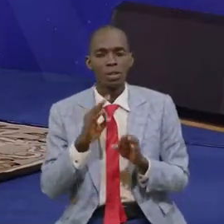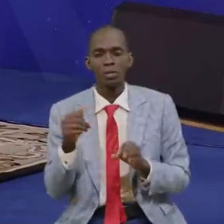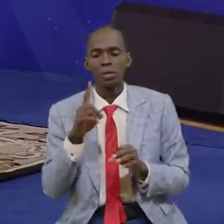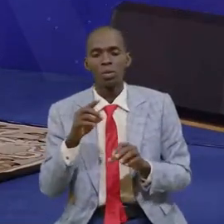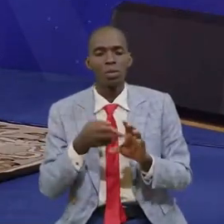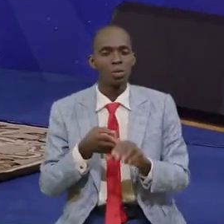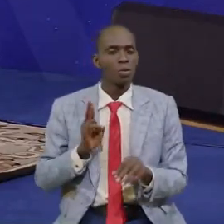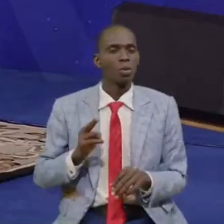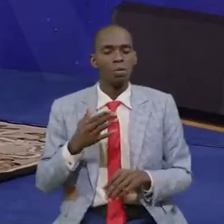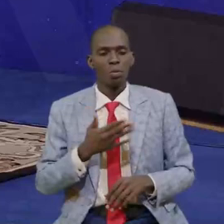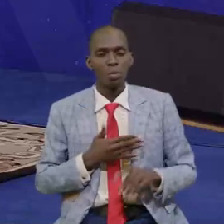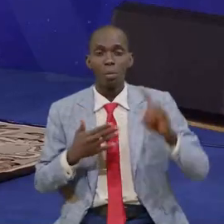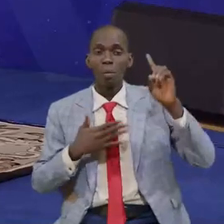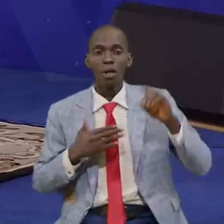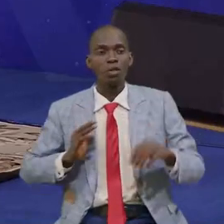plaisir en lui.